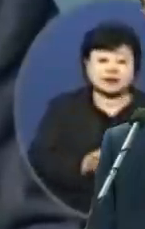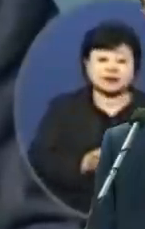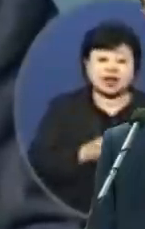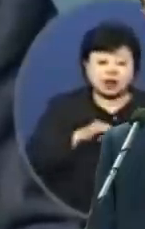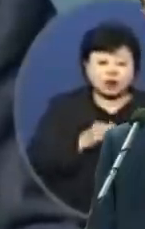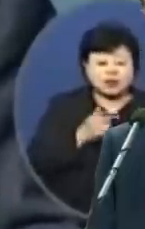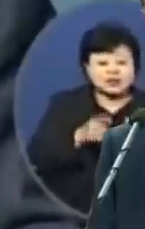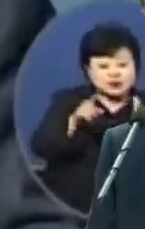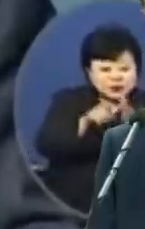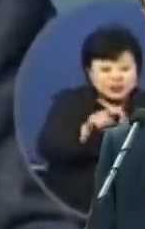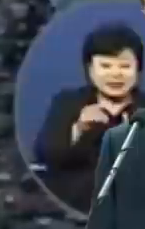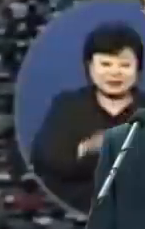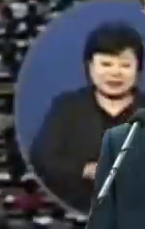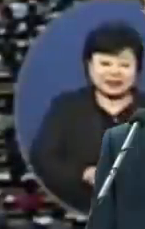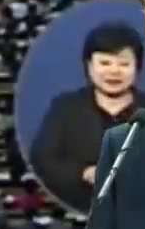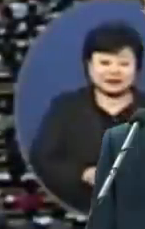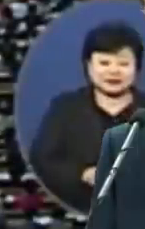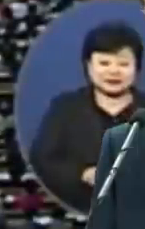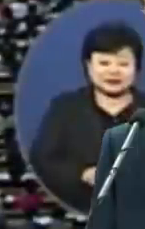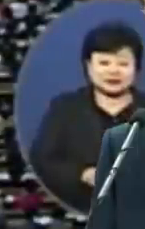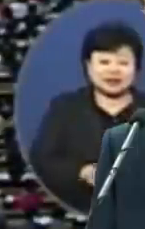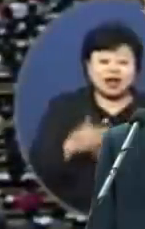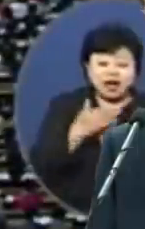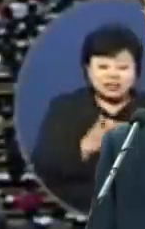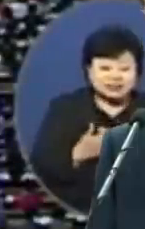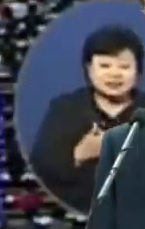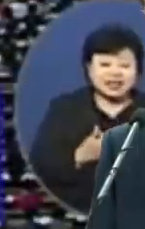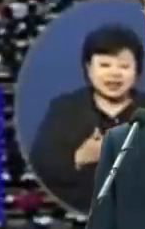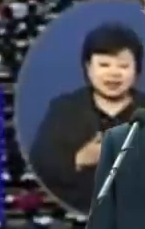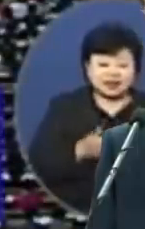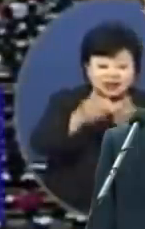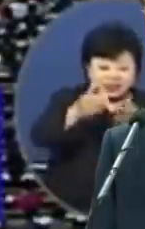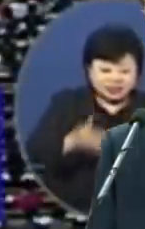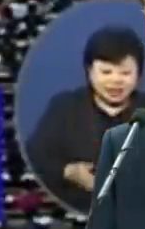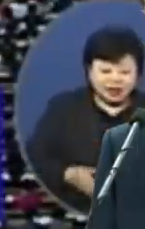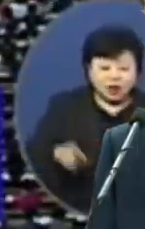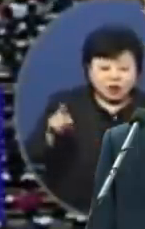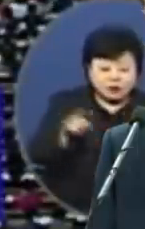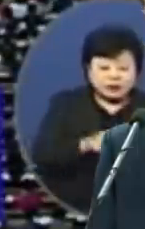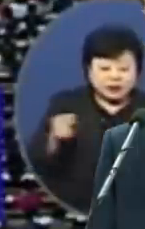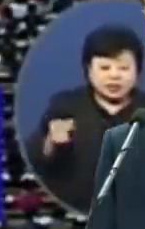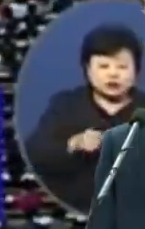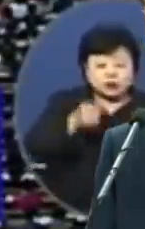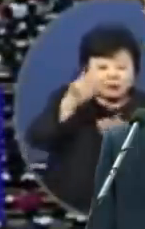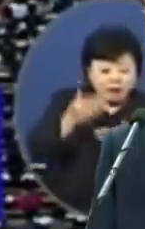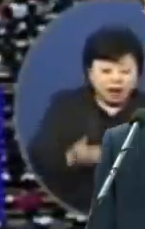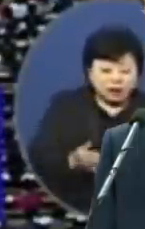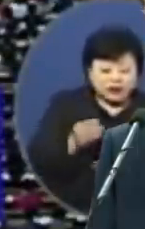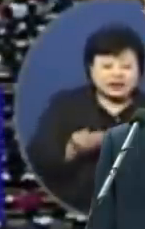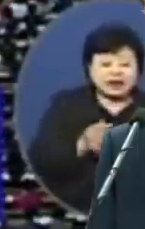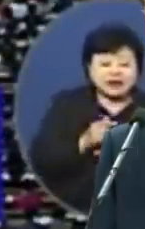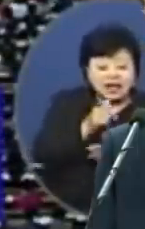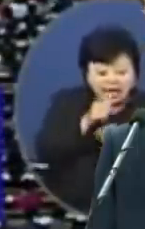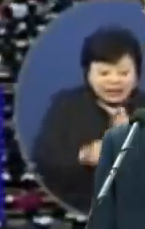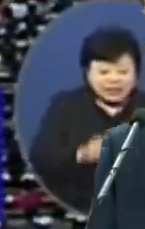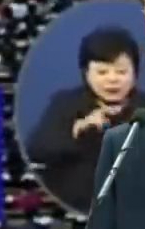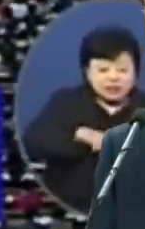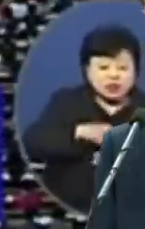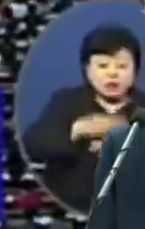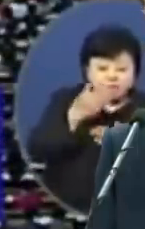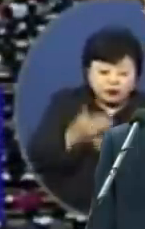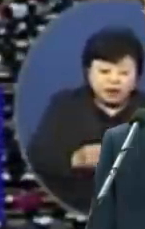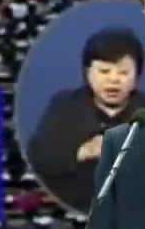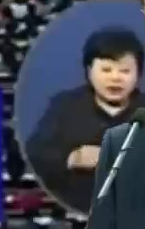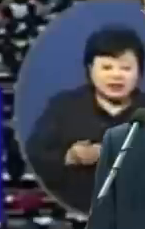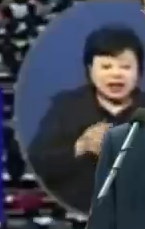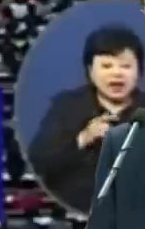예수를 믿어야 되는 것입니다. 너희는 그 은혜에 의하여 믿음으로 말미암아 구원을 얻었으니 이것이 너희에게서 난 것이 아니요 하나님의 선물이라.